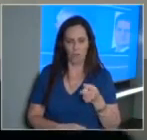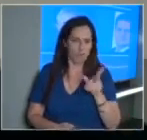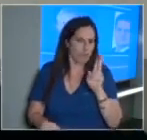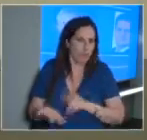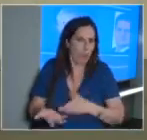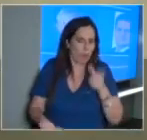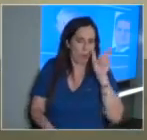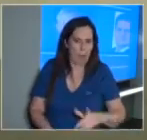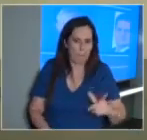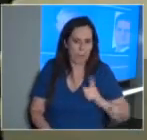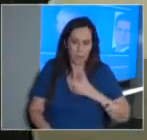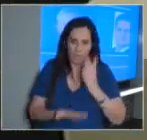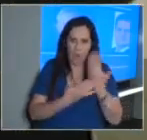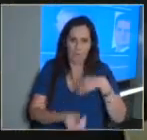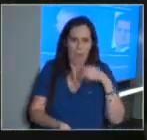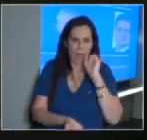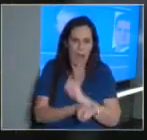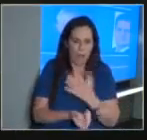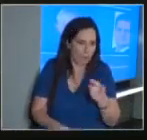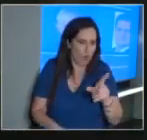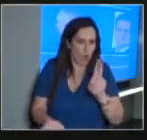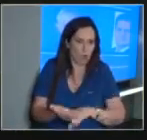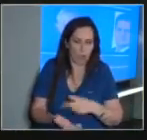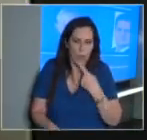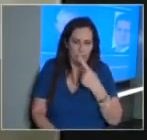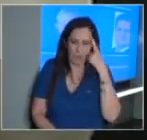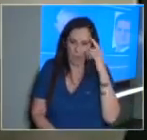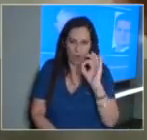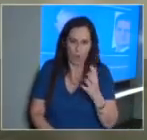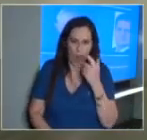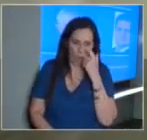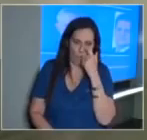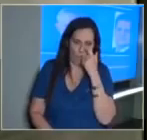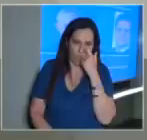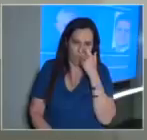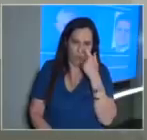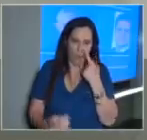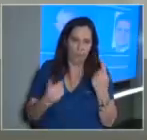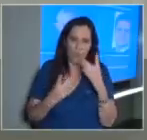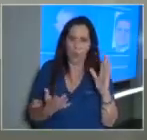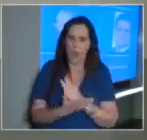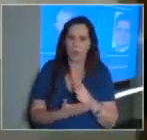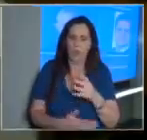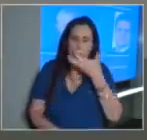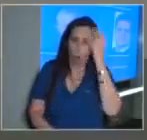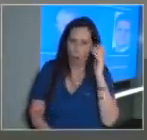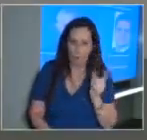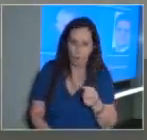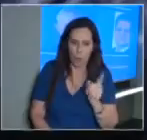זכאי כאדם פרטי שריצה את עונשו, הוא זכאי להבעת דעתו. וכל אחד ישפוט אותה, אהוד אולמרט